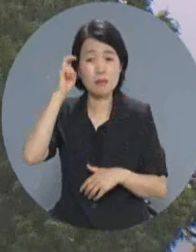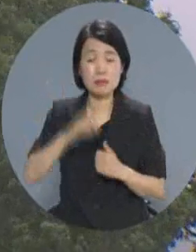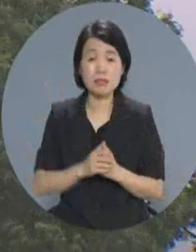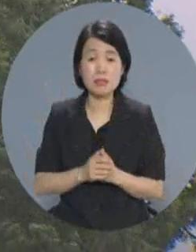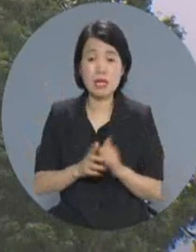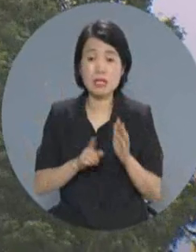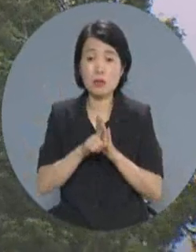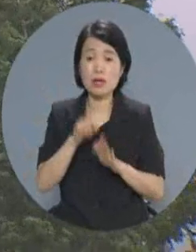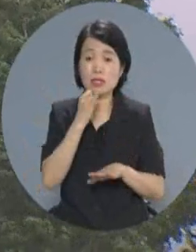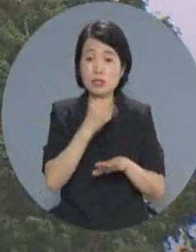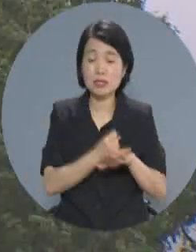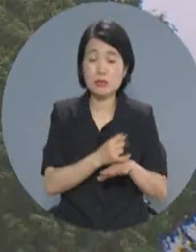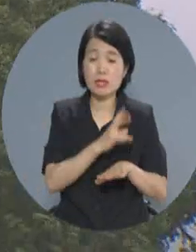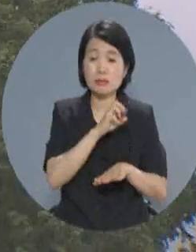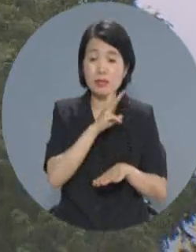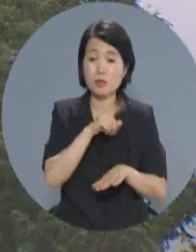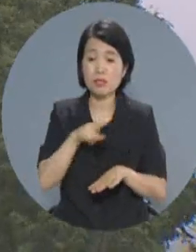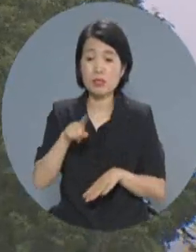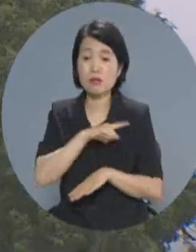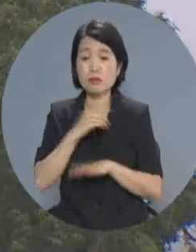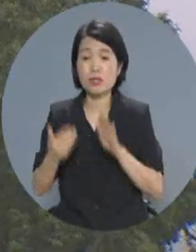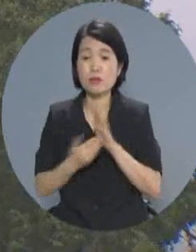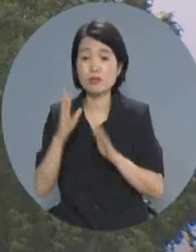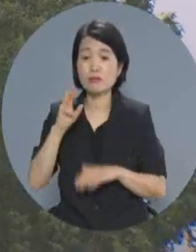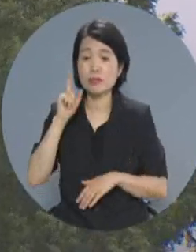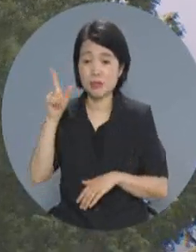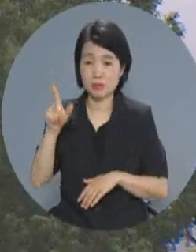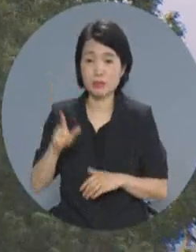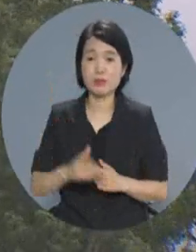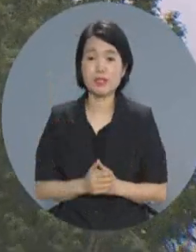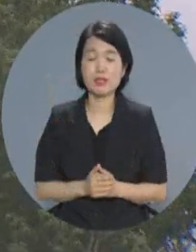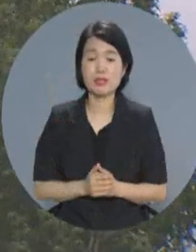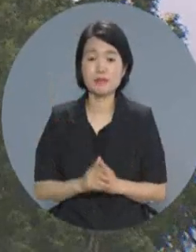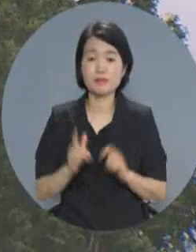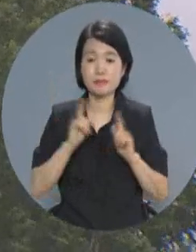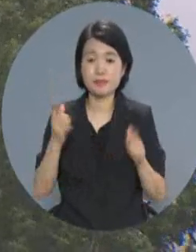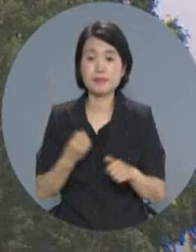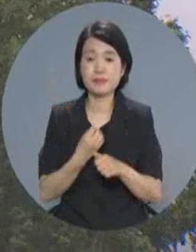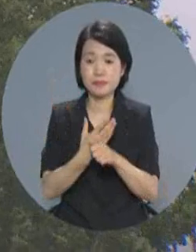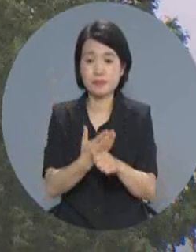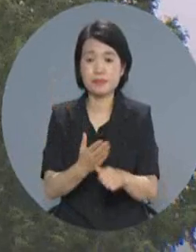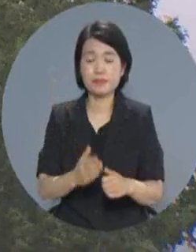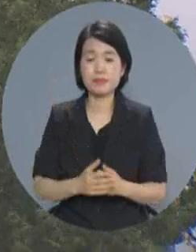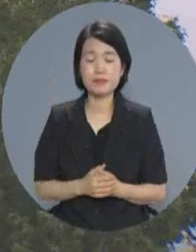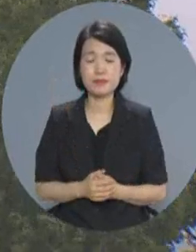기온은 최저 23도 에서 최고 31도 보이겠습니다 지금까지 ai 날씨였습니다